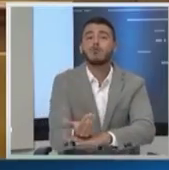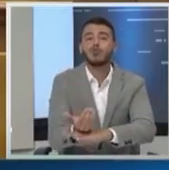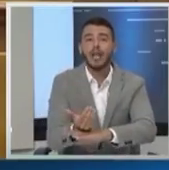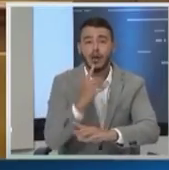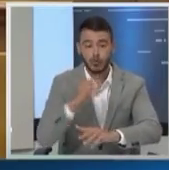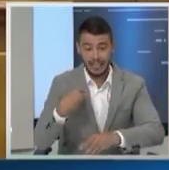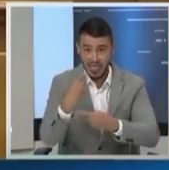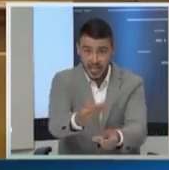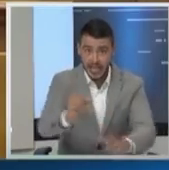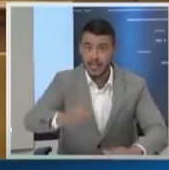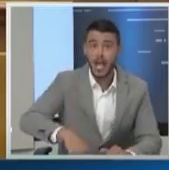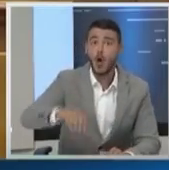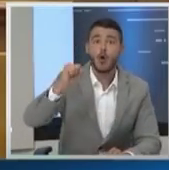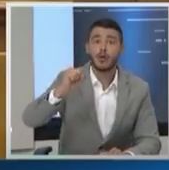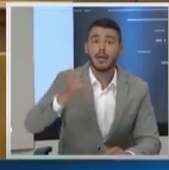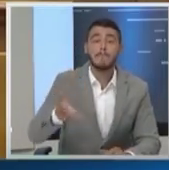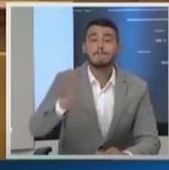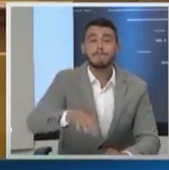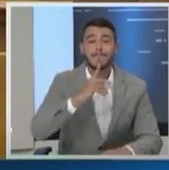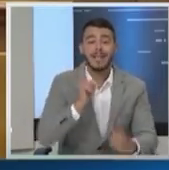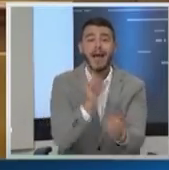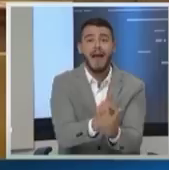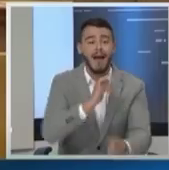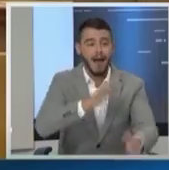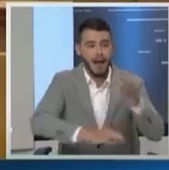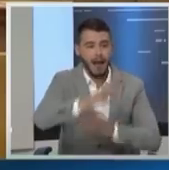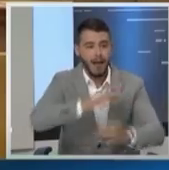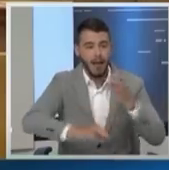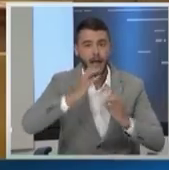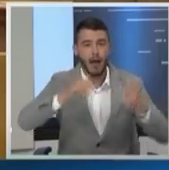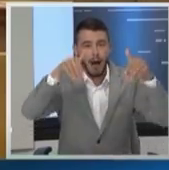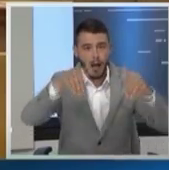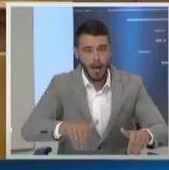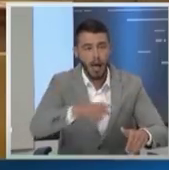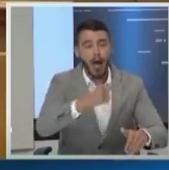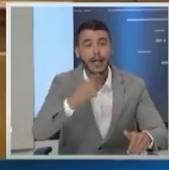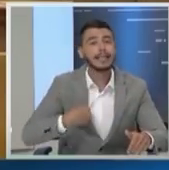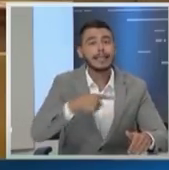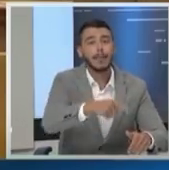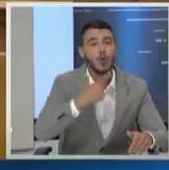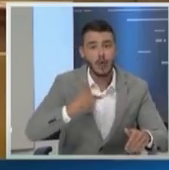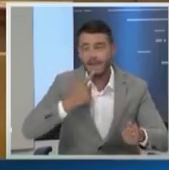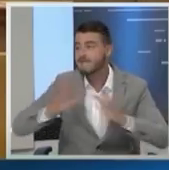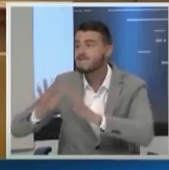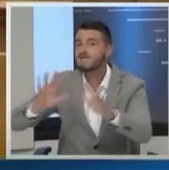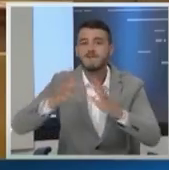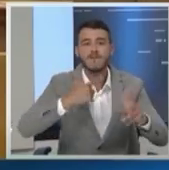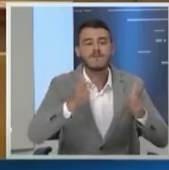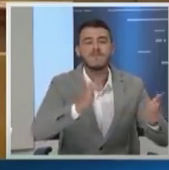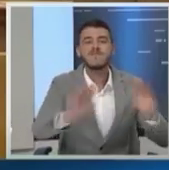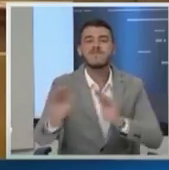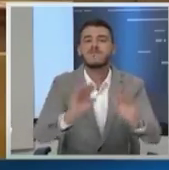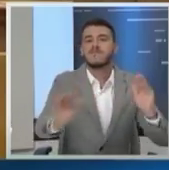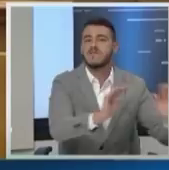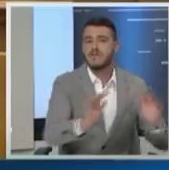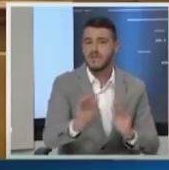συναντά και μετά πολιτεύεται προκειμένου να υπηρετήσει τα συμφέροντά τους. Το κρίσιμο ερώτημα είναι αν του συναντά και τους